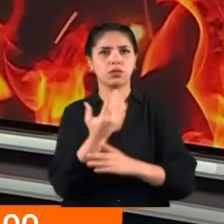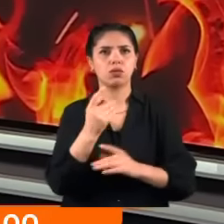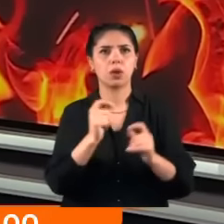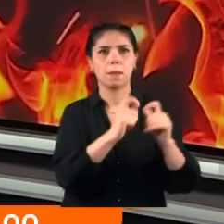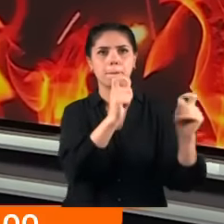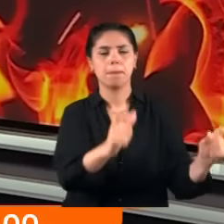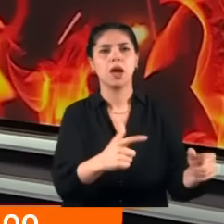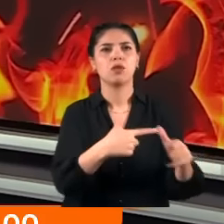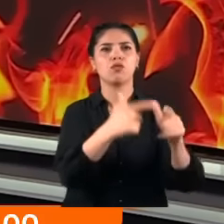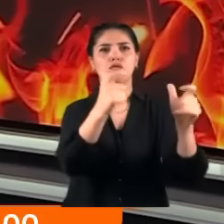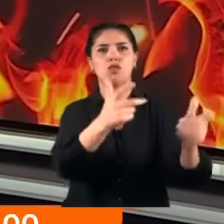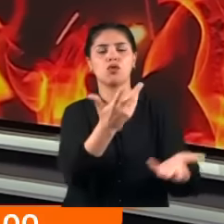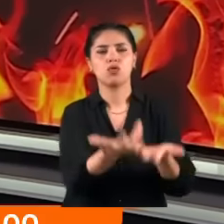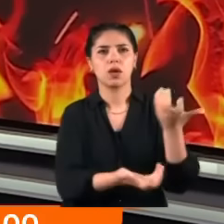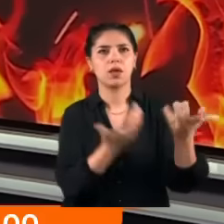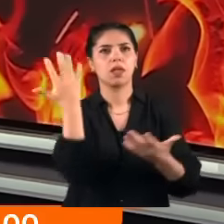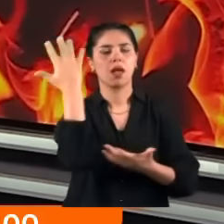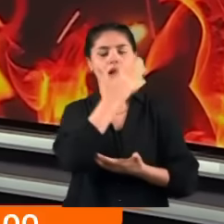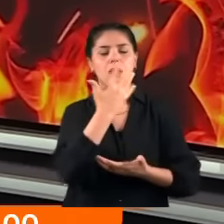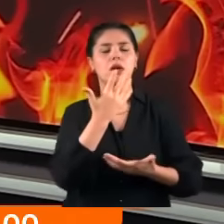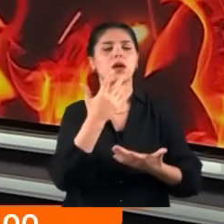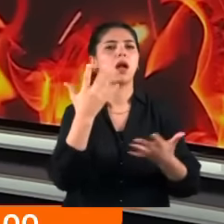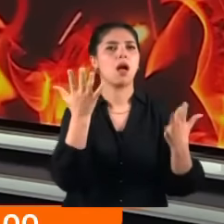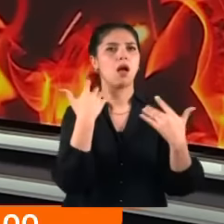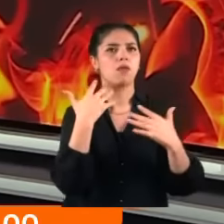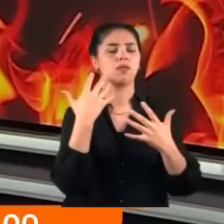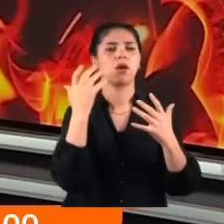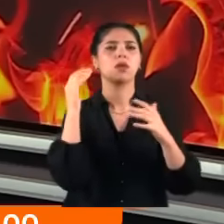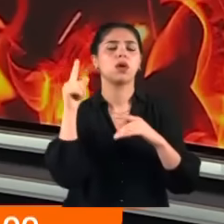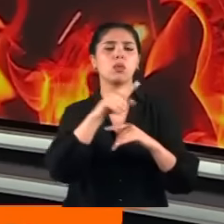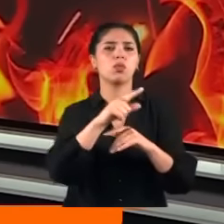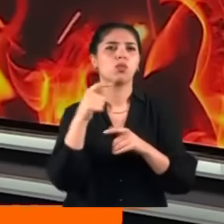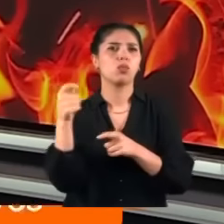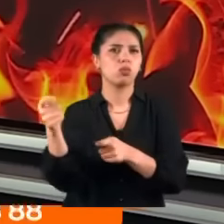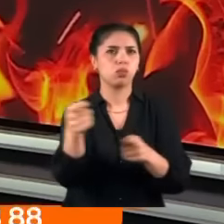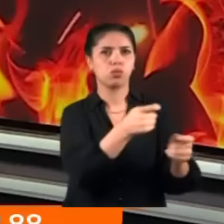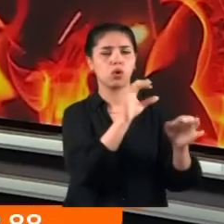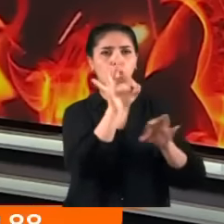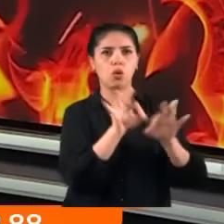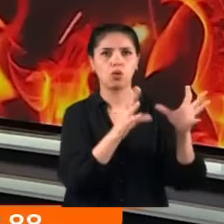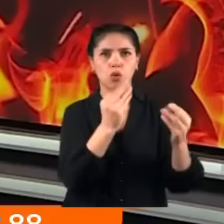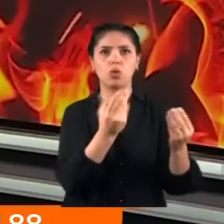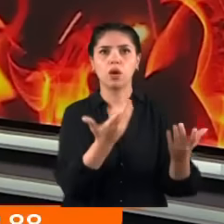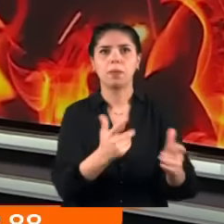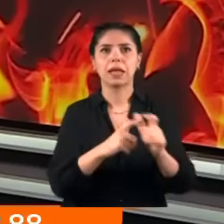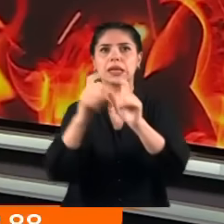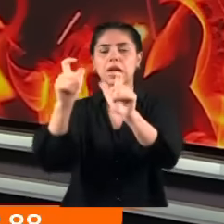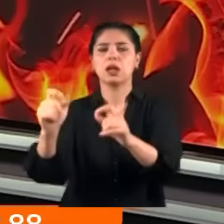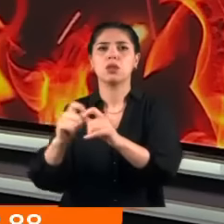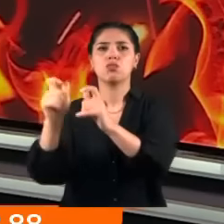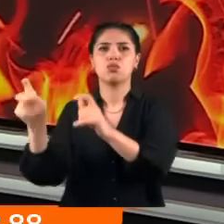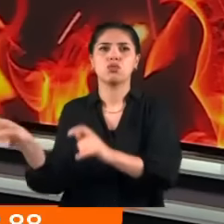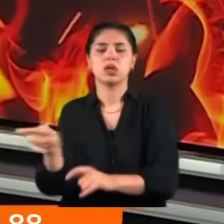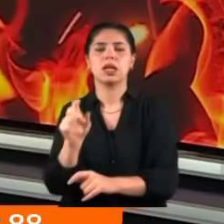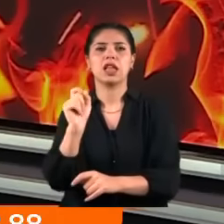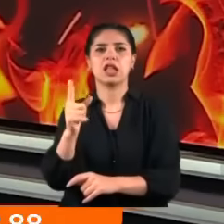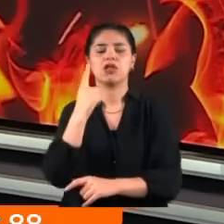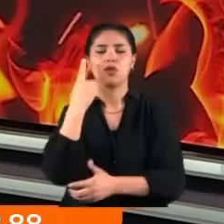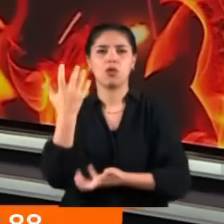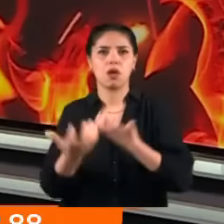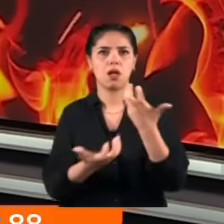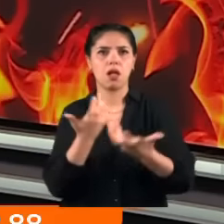ve Foça yangınları havadan ve karadan gerçekleşen yoğun müdahale sonucu kontrol altına alındı. Ama Gazi Emir ile Buca ilçeleri arasındaki